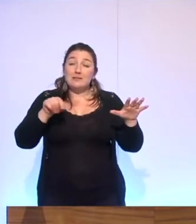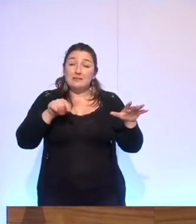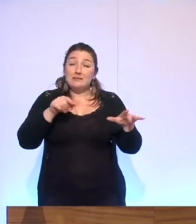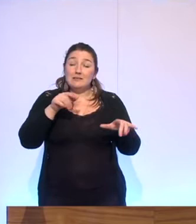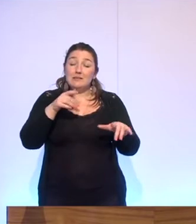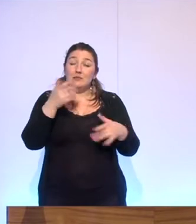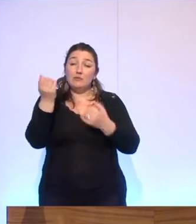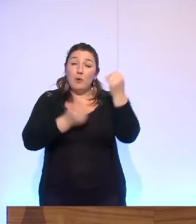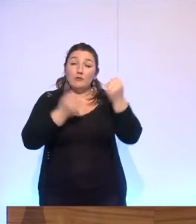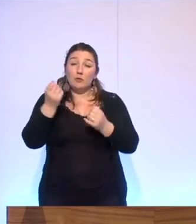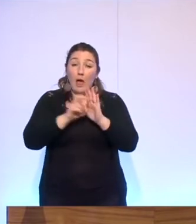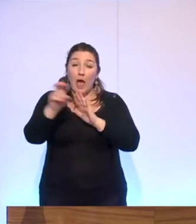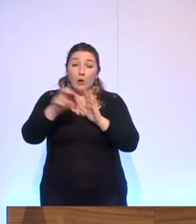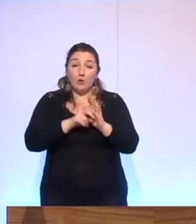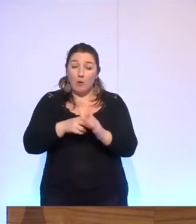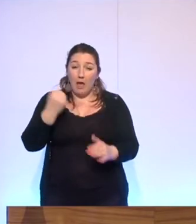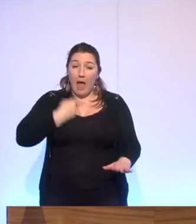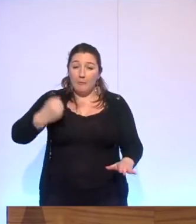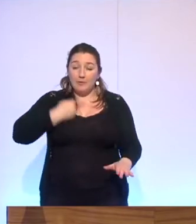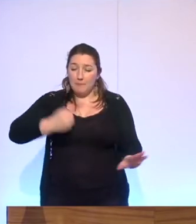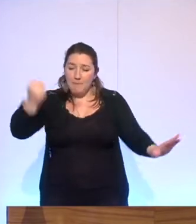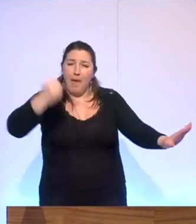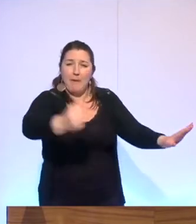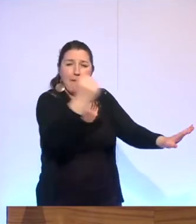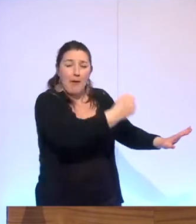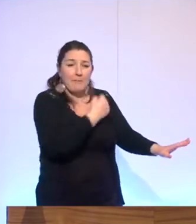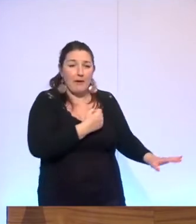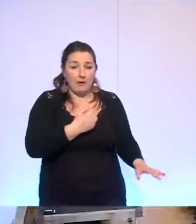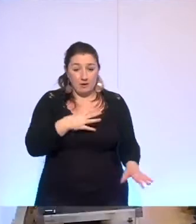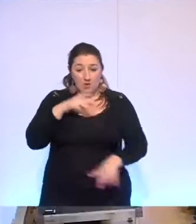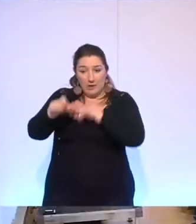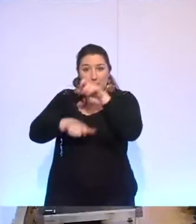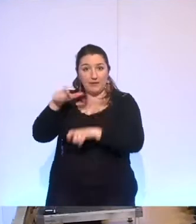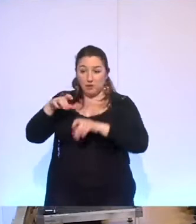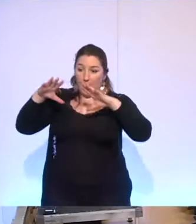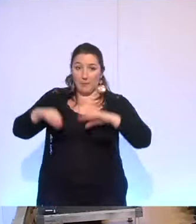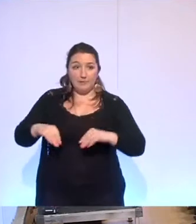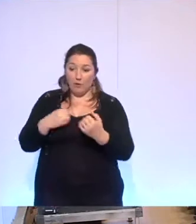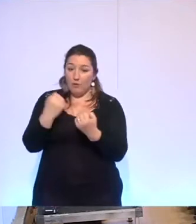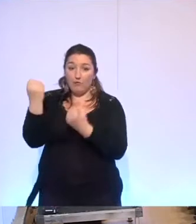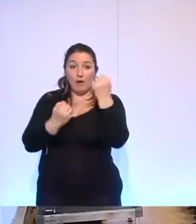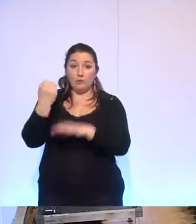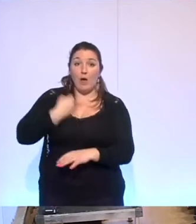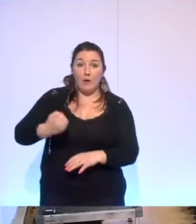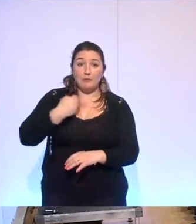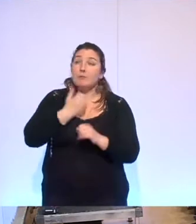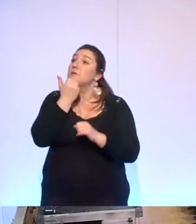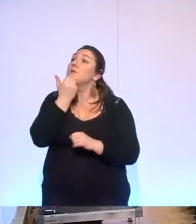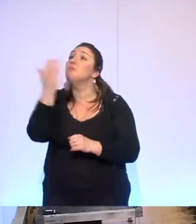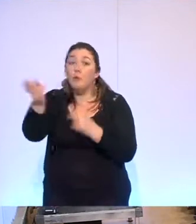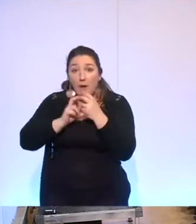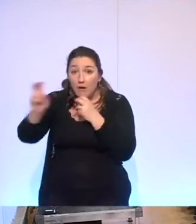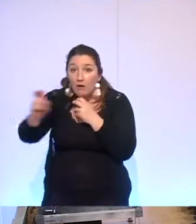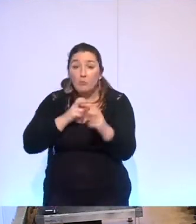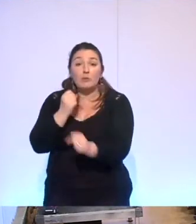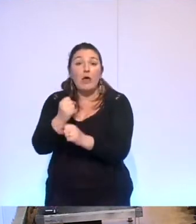Grenoble. Pour certains habitants, c'est leur outil de travail qui a été mis hors d'état de fonctionner.